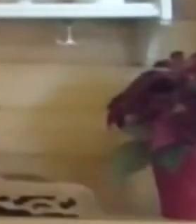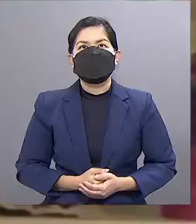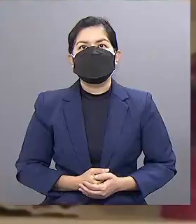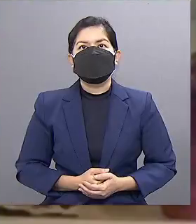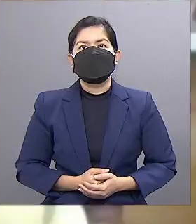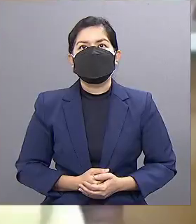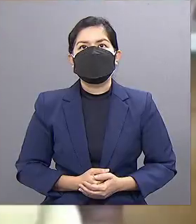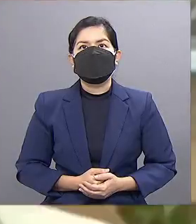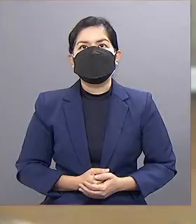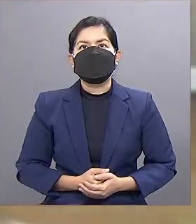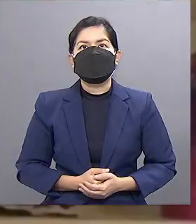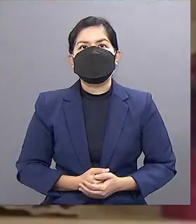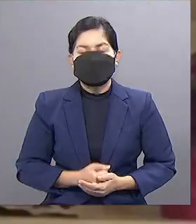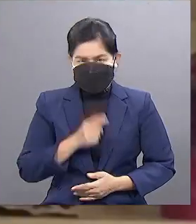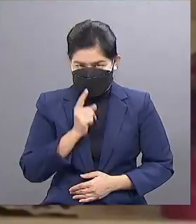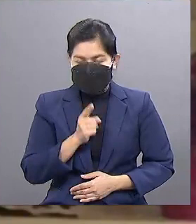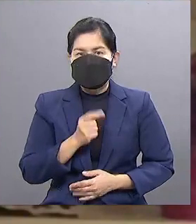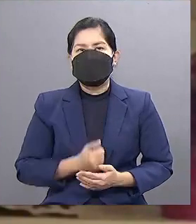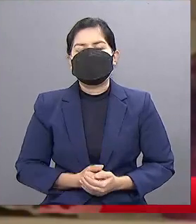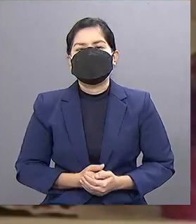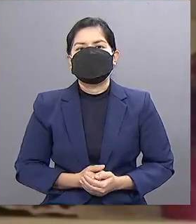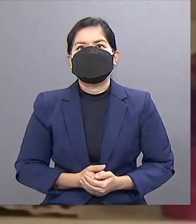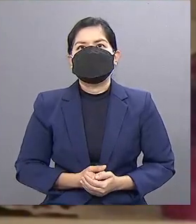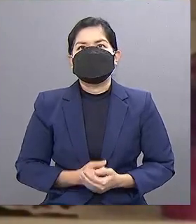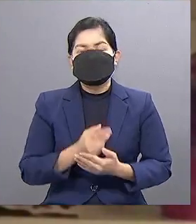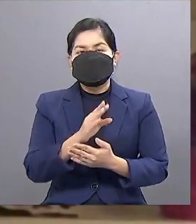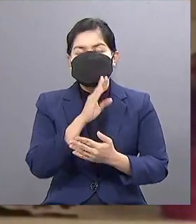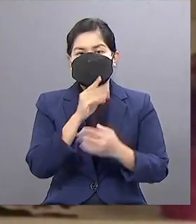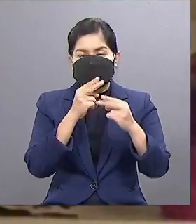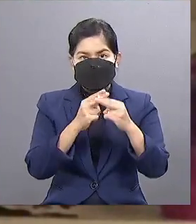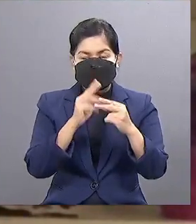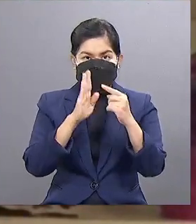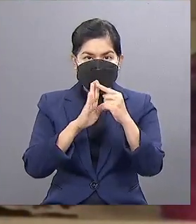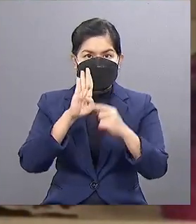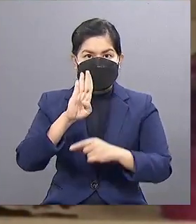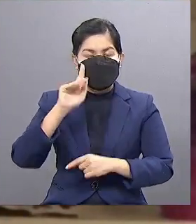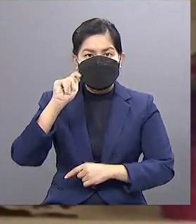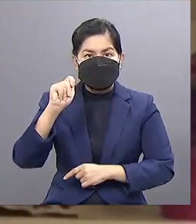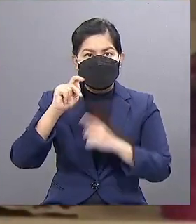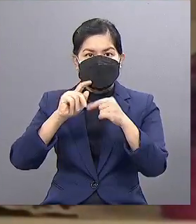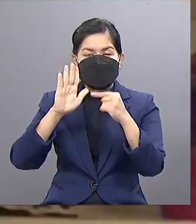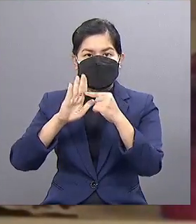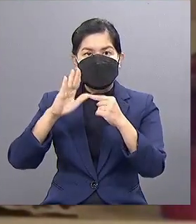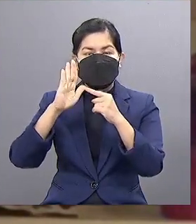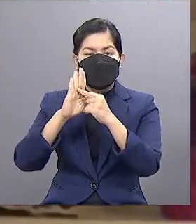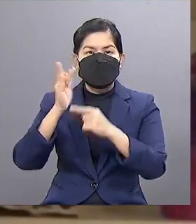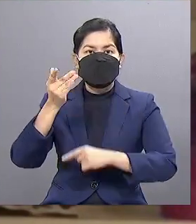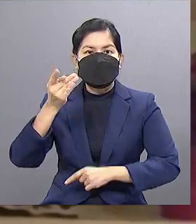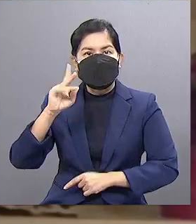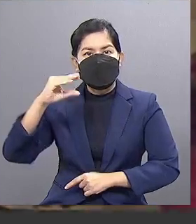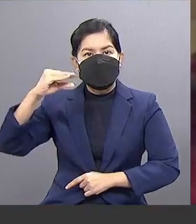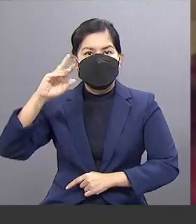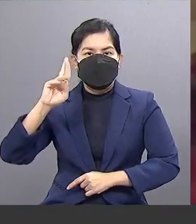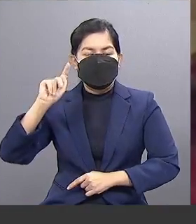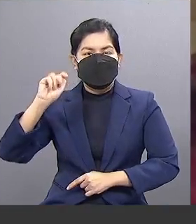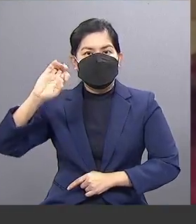จริงๆแล้วเป็นเรื่องจริงค่ะจริงค่ะจริงค่ะการที่เบต้าแคโรทีนหรือการที่เรากินผักและผลไม้ซึ่งมีเบต้าแคโรทีนจำนวนมาก